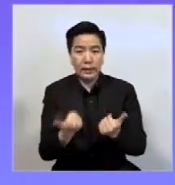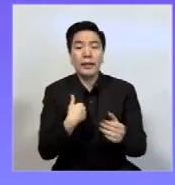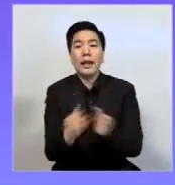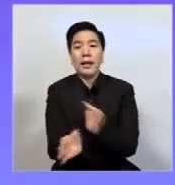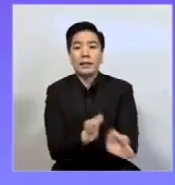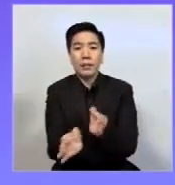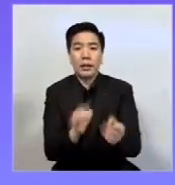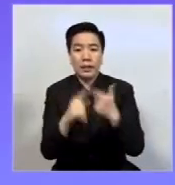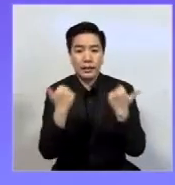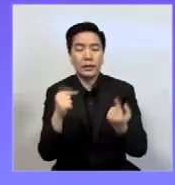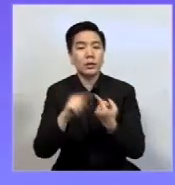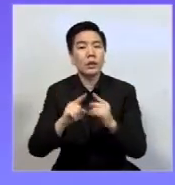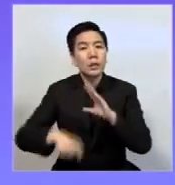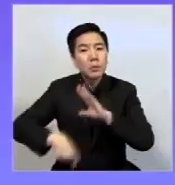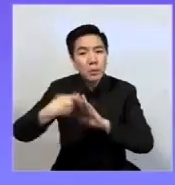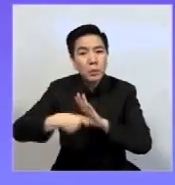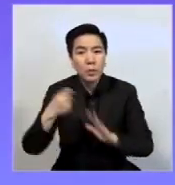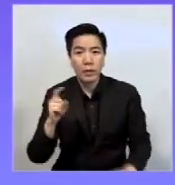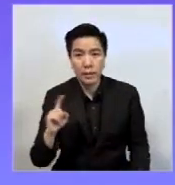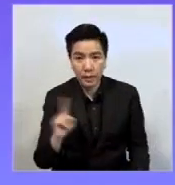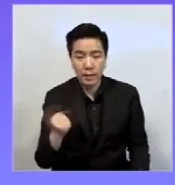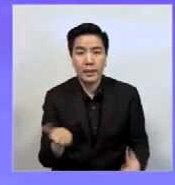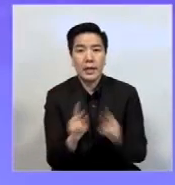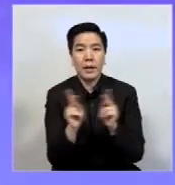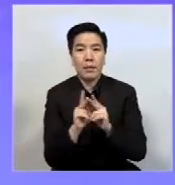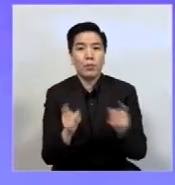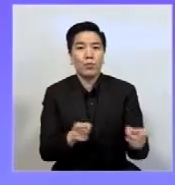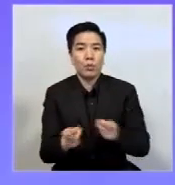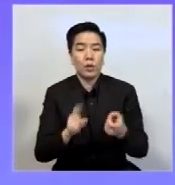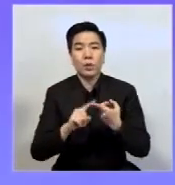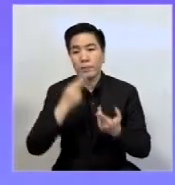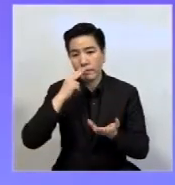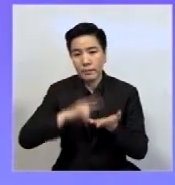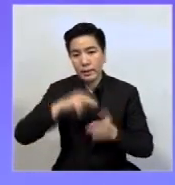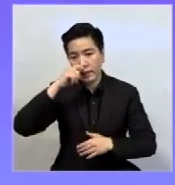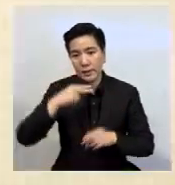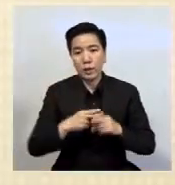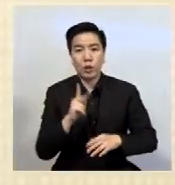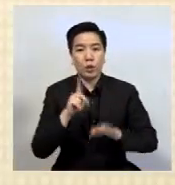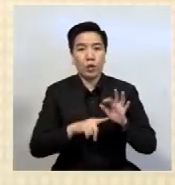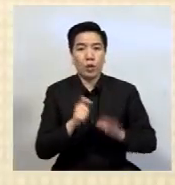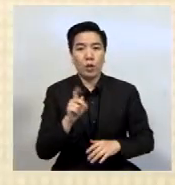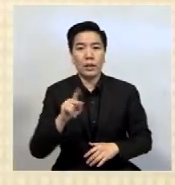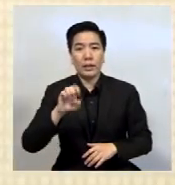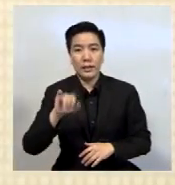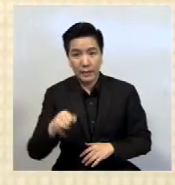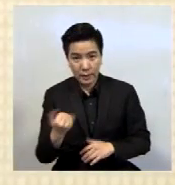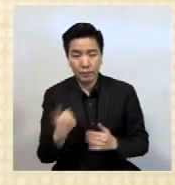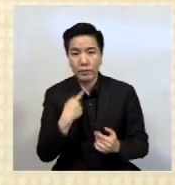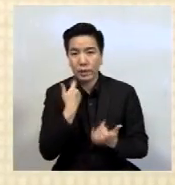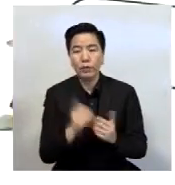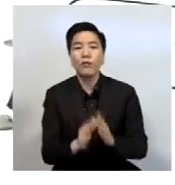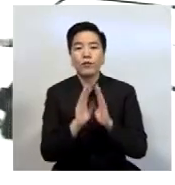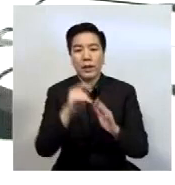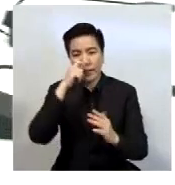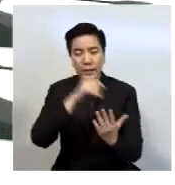ชี้แจงแล้วนะคะเพราะว่าล่าสุดเนี่ยกรรมการผู้จัดการใหญ่บริษัทไปรษณีย์ไทยคุณก่อกิจด่านชัยวิจิตรออกมาบอกว่าฝาก